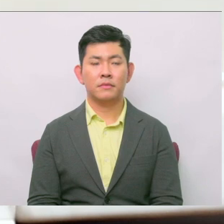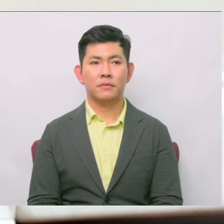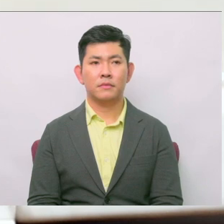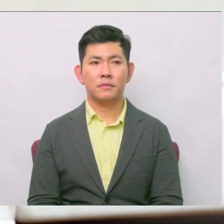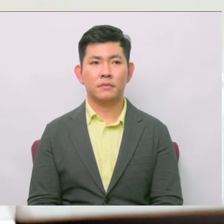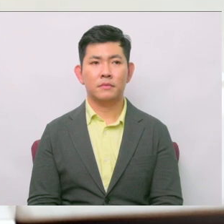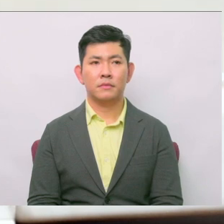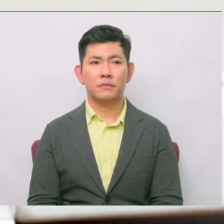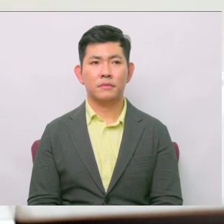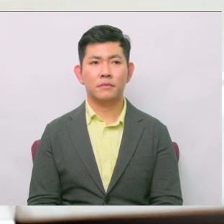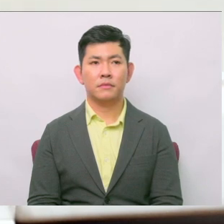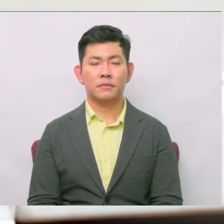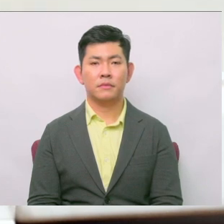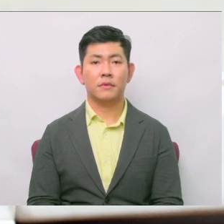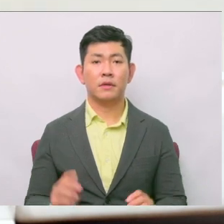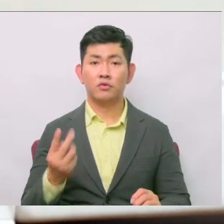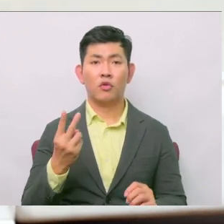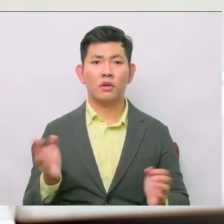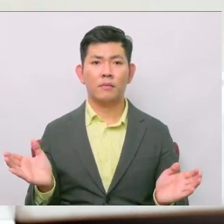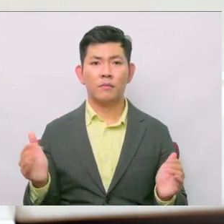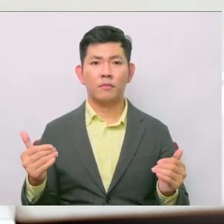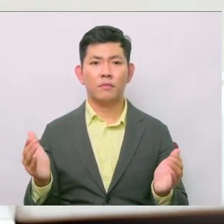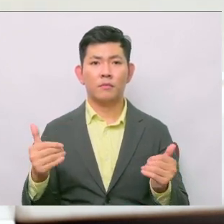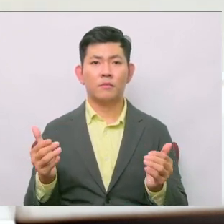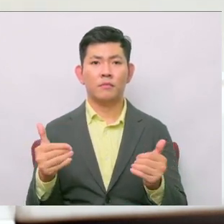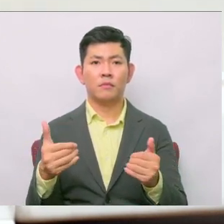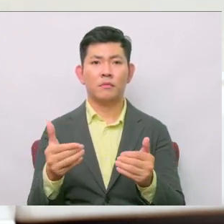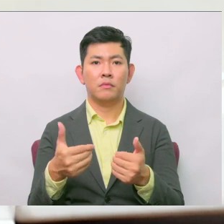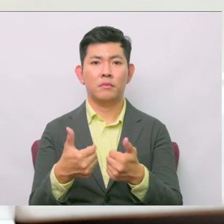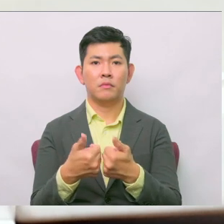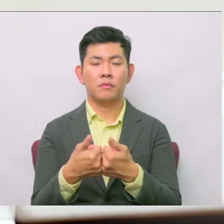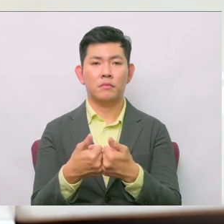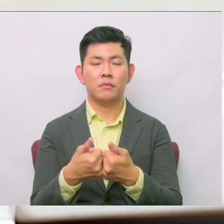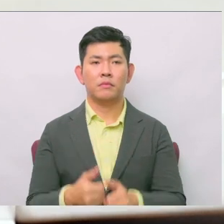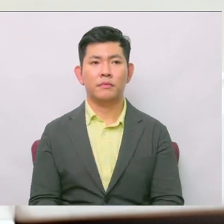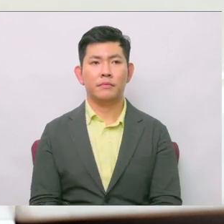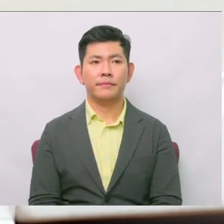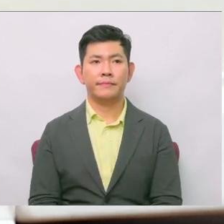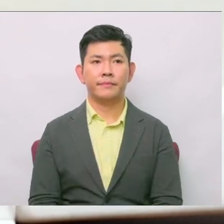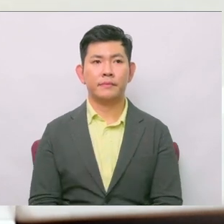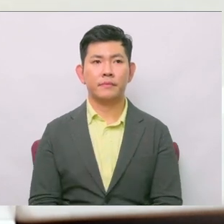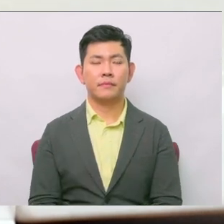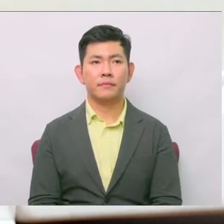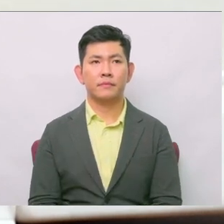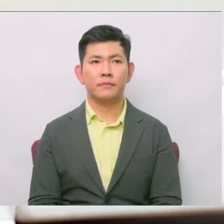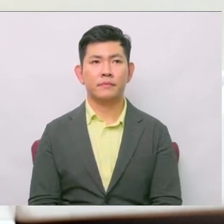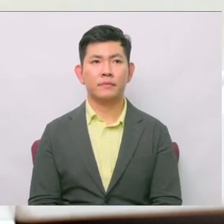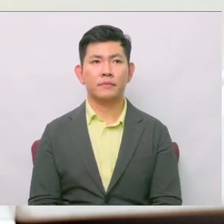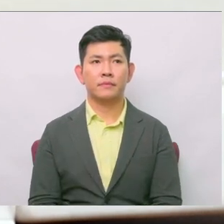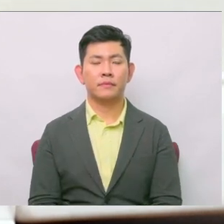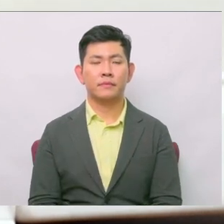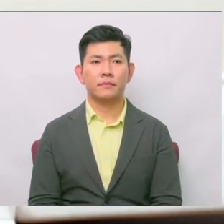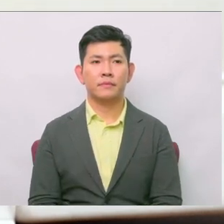ทั้งสองด้านเลย ใช่ไ หมคะ ใช่ค่ะทั้งสองด้านค่ะเก็บเข้ามาหากันเนี่ยจะให้ดูเนาะโอเคเราก็เก็บด้านข้าง